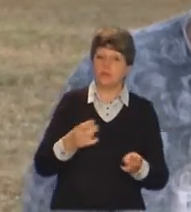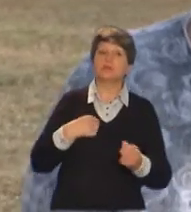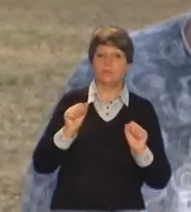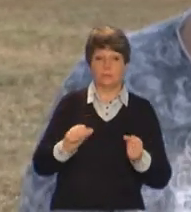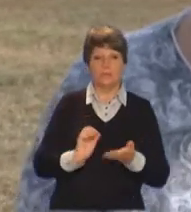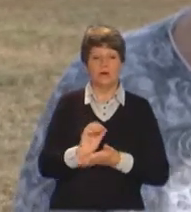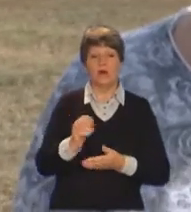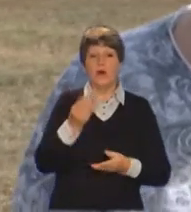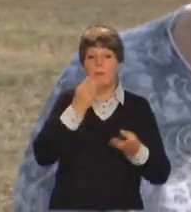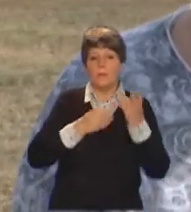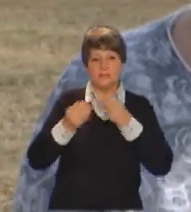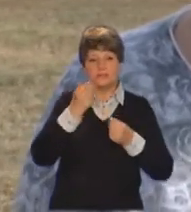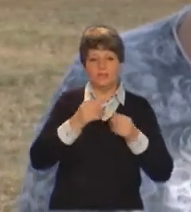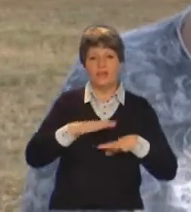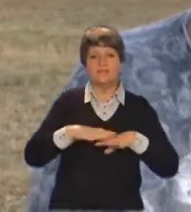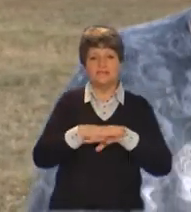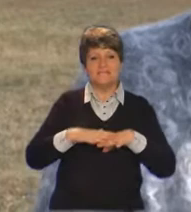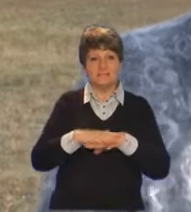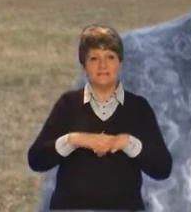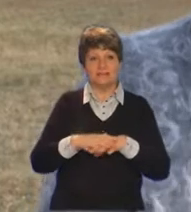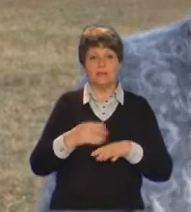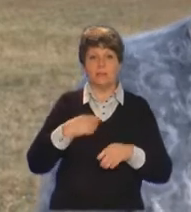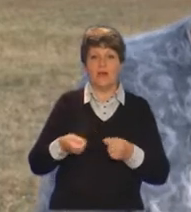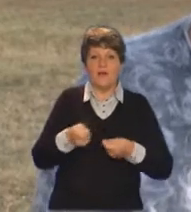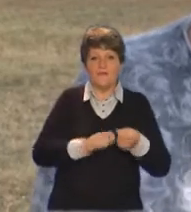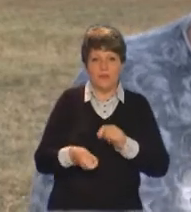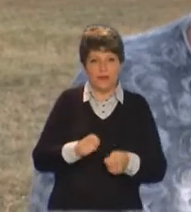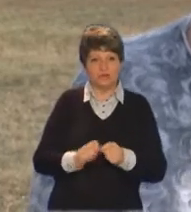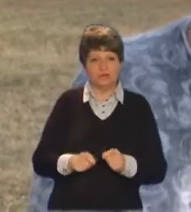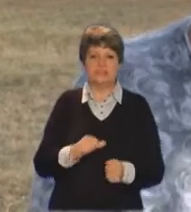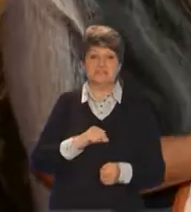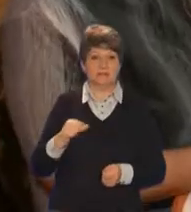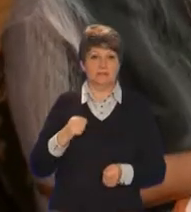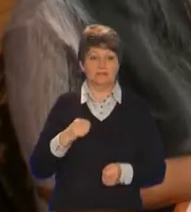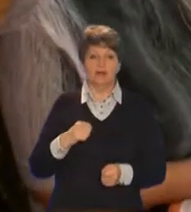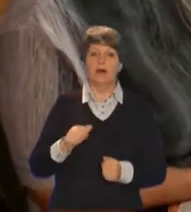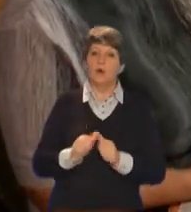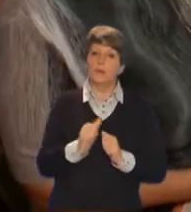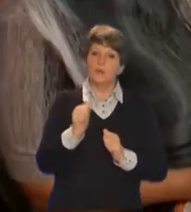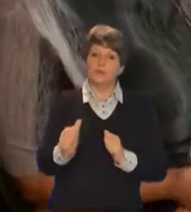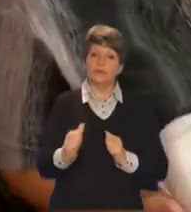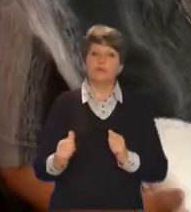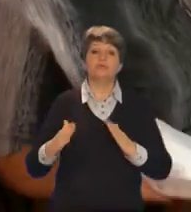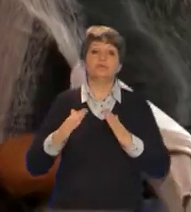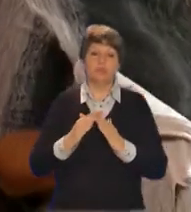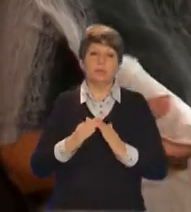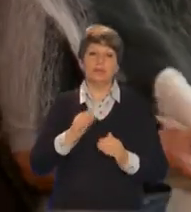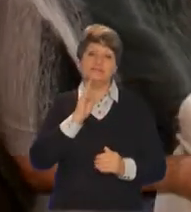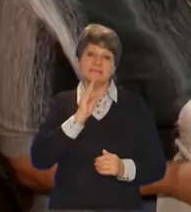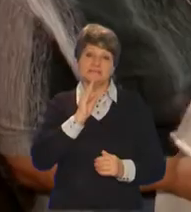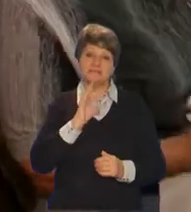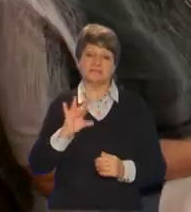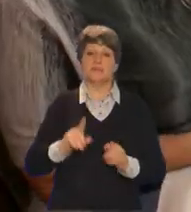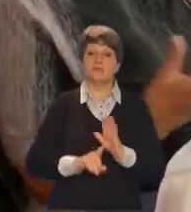Так? Потім маскувальні сітки, якщо просять. Ну, в основному ми в'яжемо білі маскувальні сітки. Крім того, вдома волонтерки